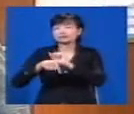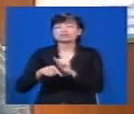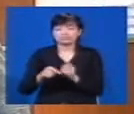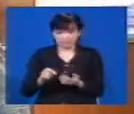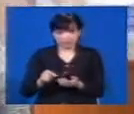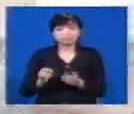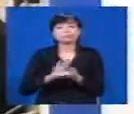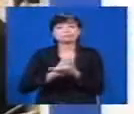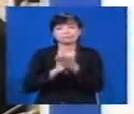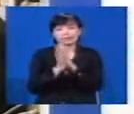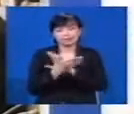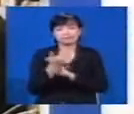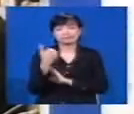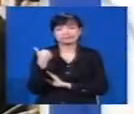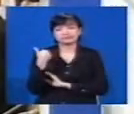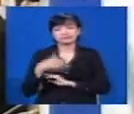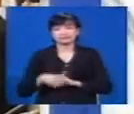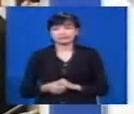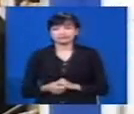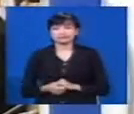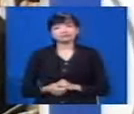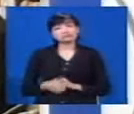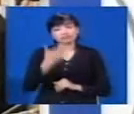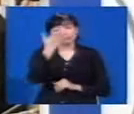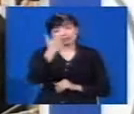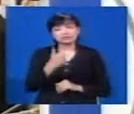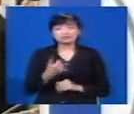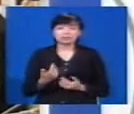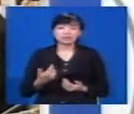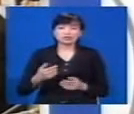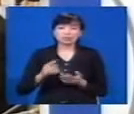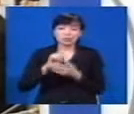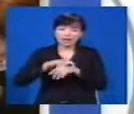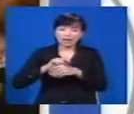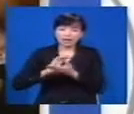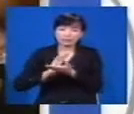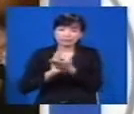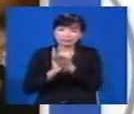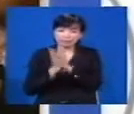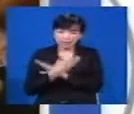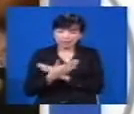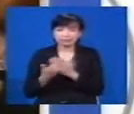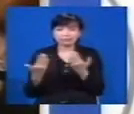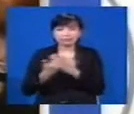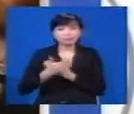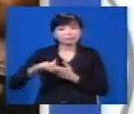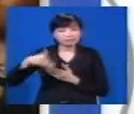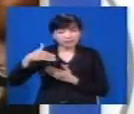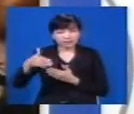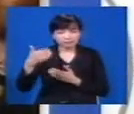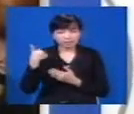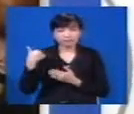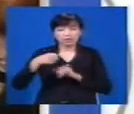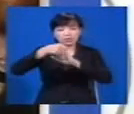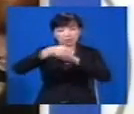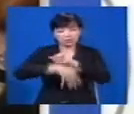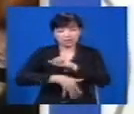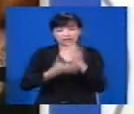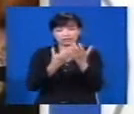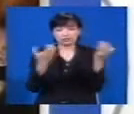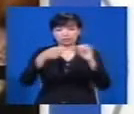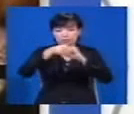พราะว่าสถานการณ์ได้เปลี่ยนแปลงไปหรือการใช้รัฐธรรมนูญแต่ละยุคแต่ละสมัยไม่เหมือนกันแต่สิ่งที่สำคัญที่สุดก็คือว่าเราต้องยึด